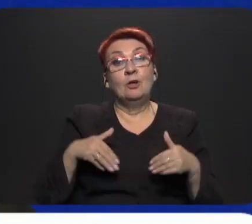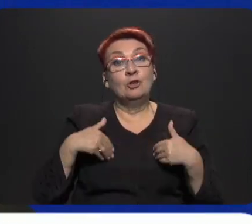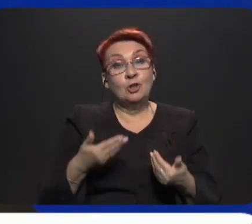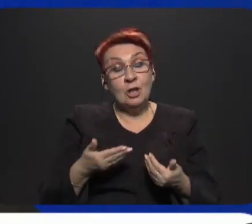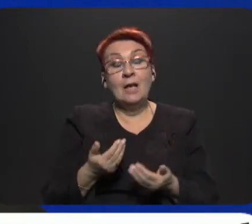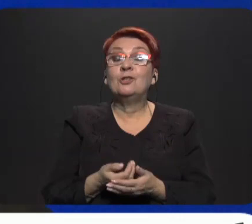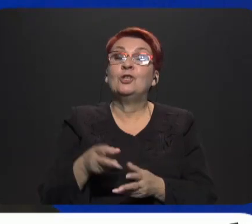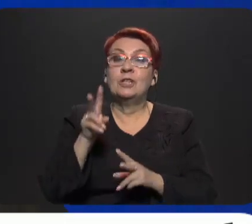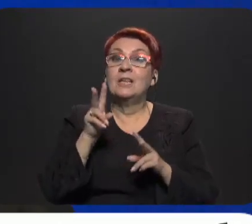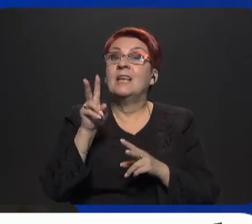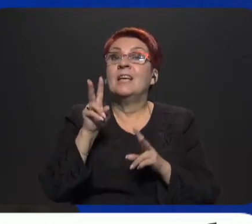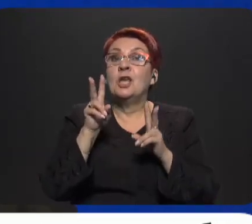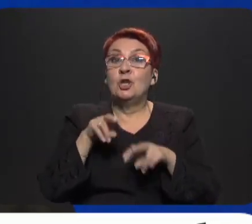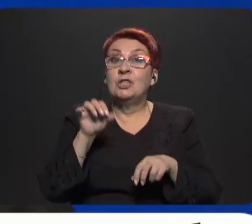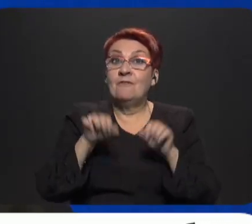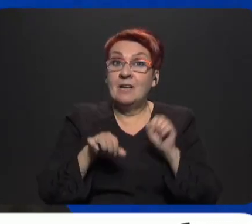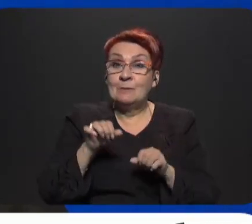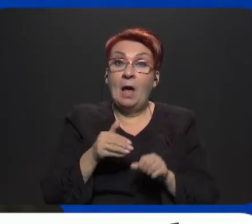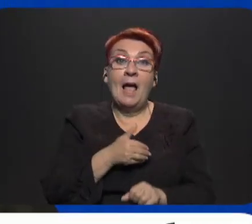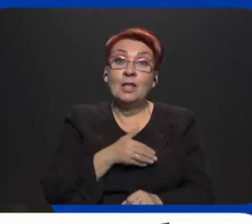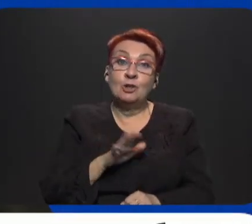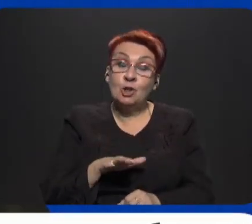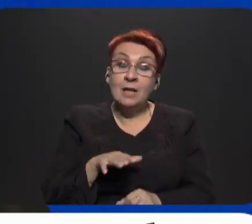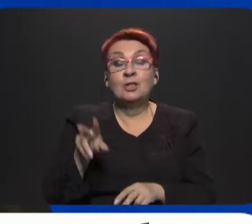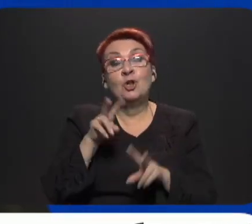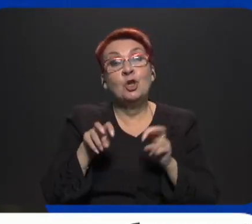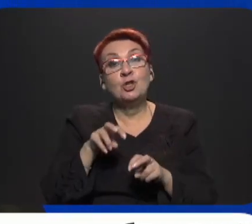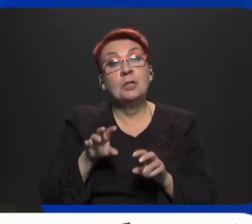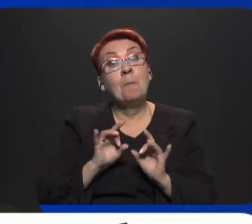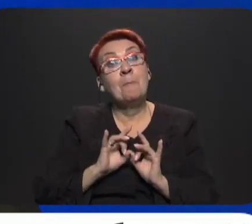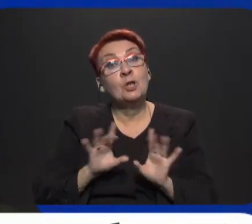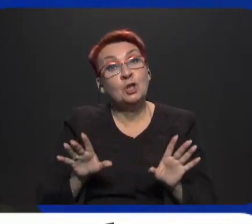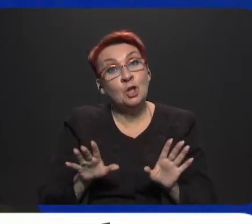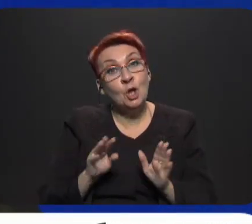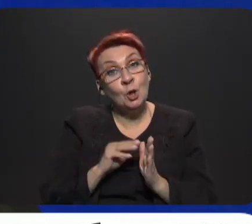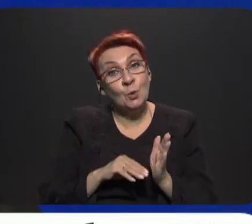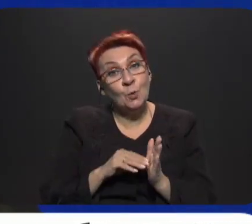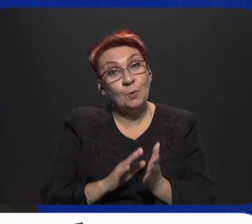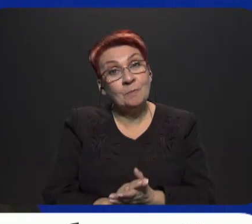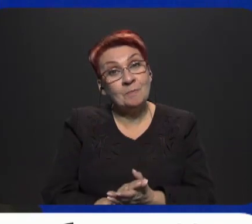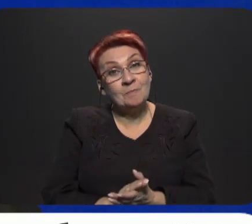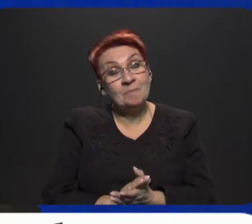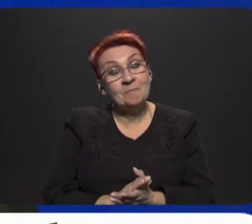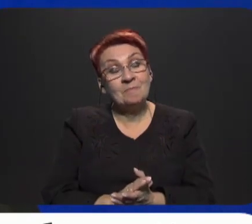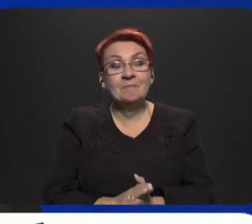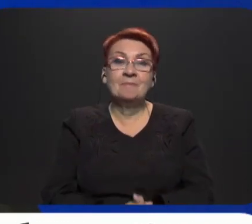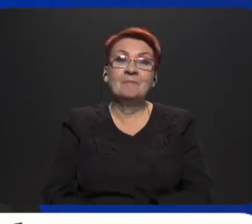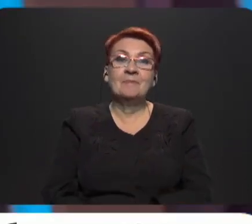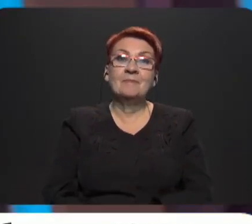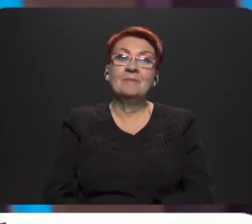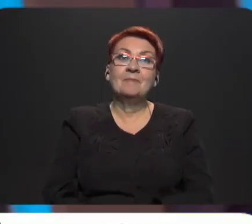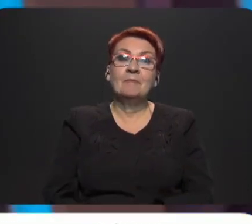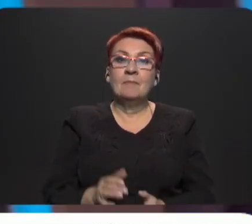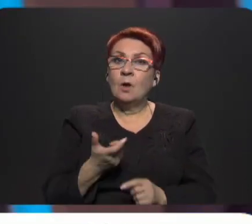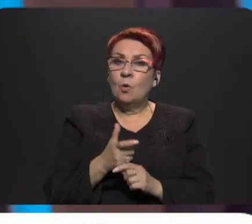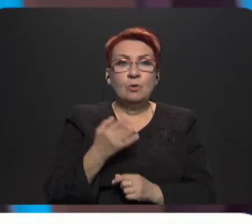возможности, не желающие причины. То есть никакие причины не должны нас от любви Божией оградить. А, кстати, это